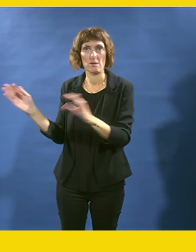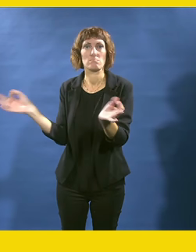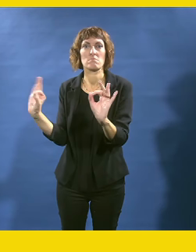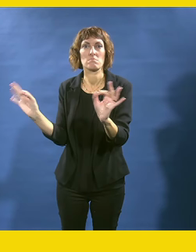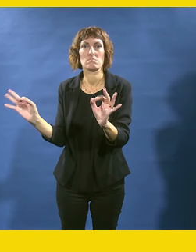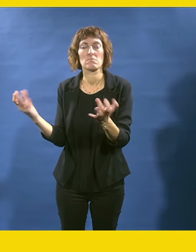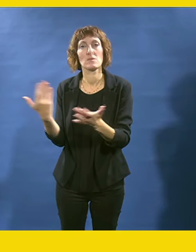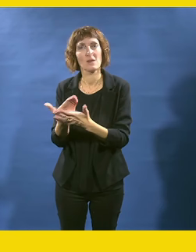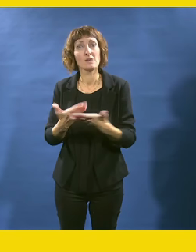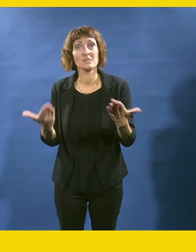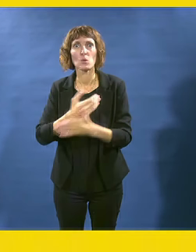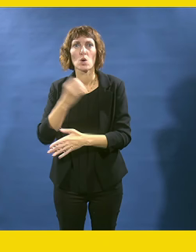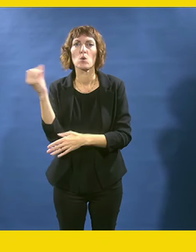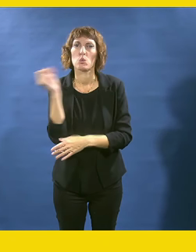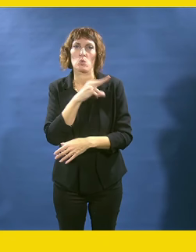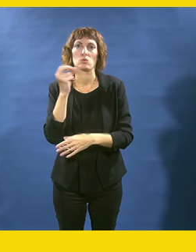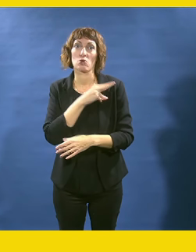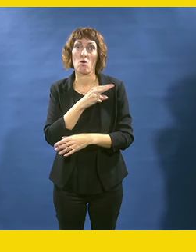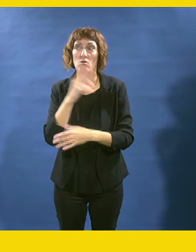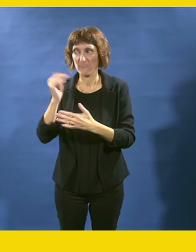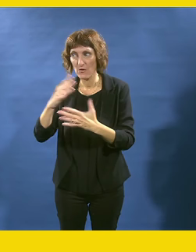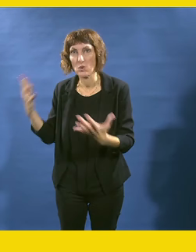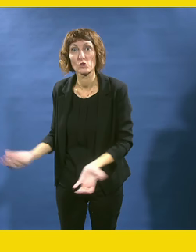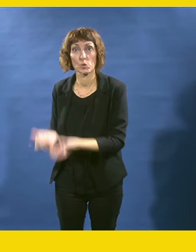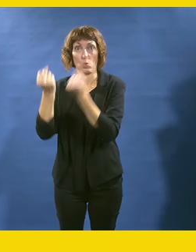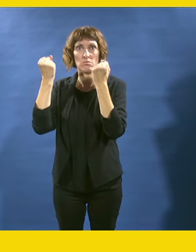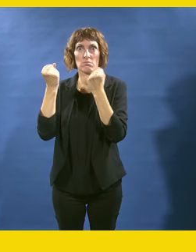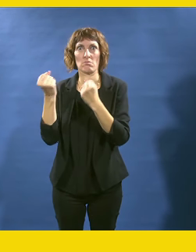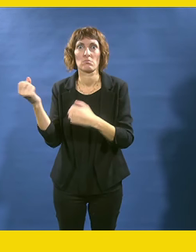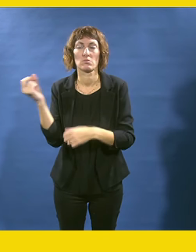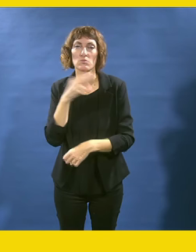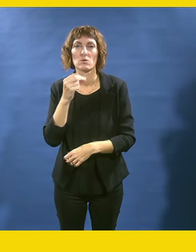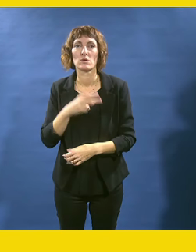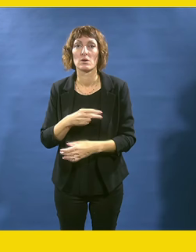schnelle und unbürokratische Evakuierung ist notwendig.